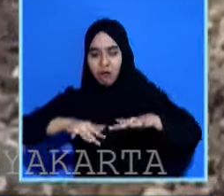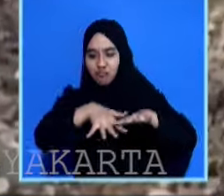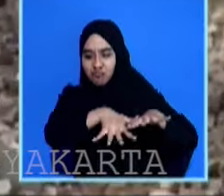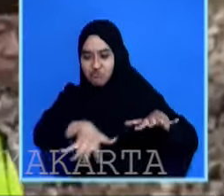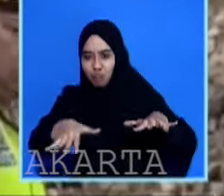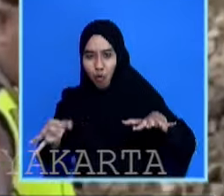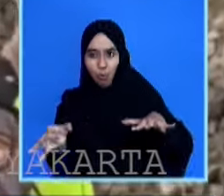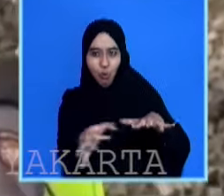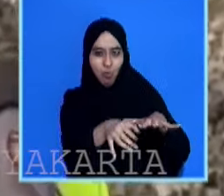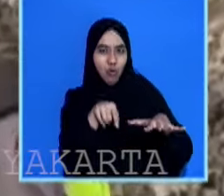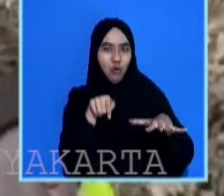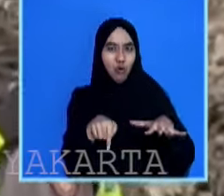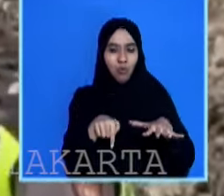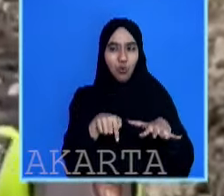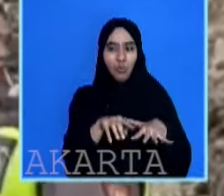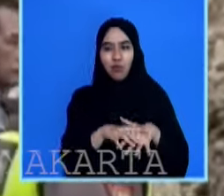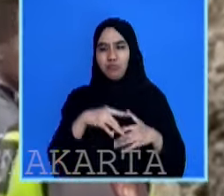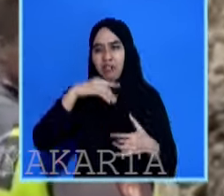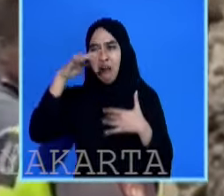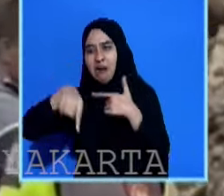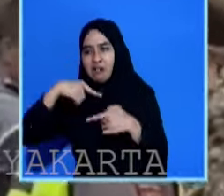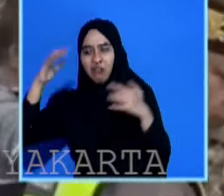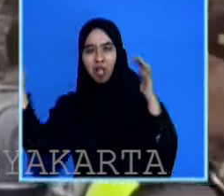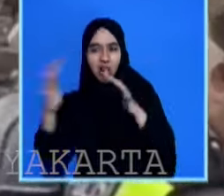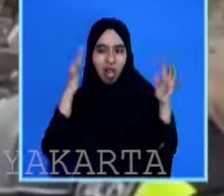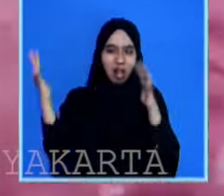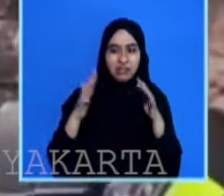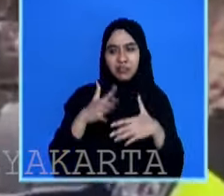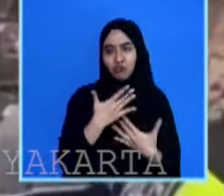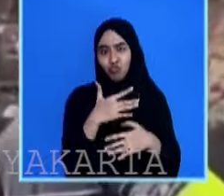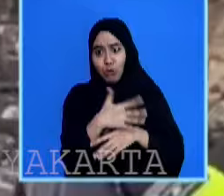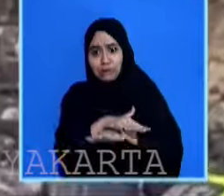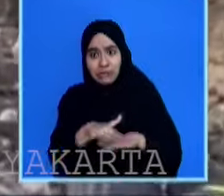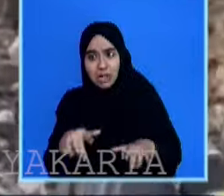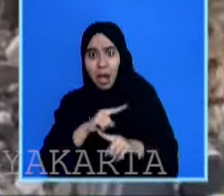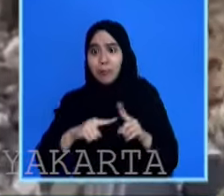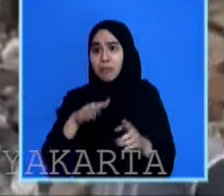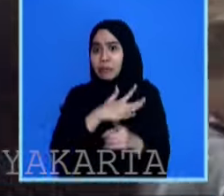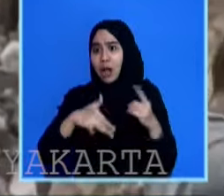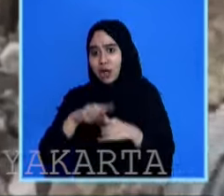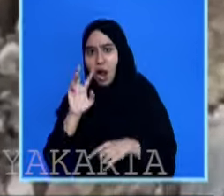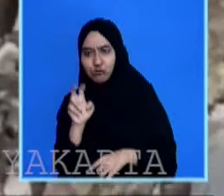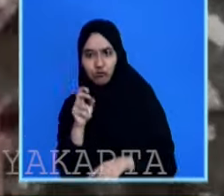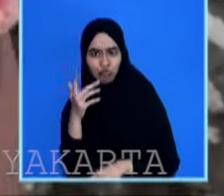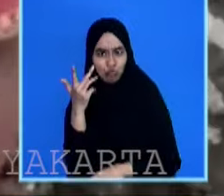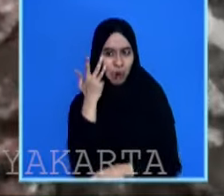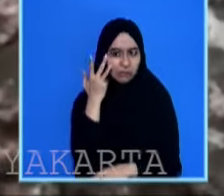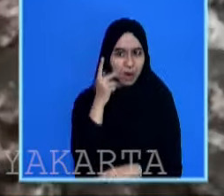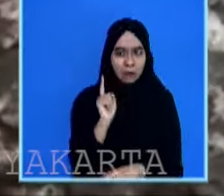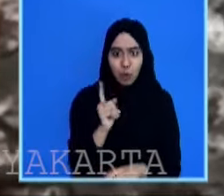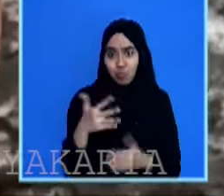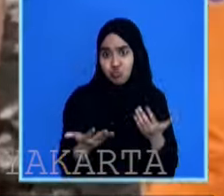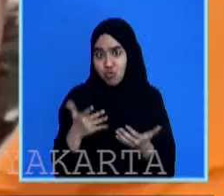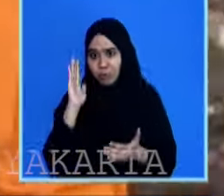itu meski siklon tropis angrek sudah berakhiryarakat dihimbau untuk selalu waspada dengan bur yang bisa melanda